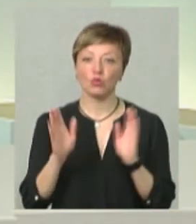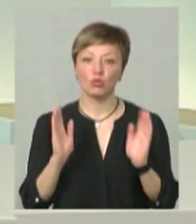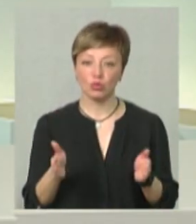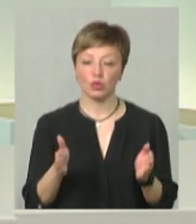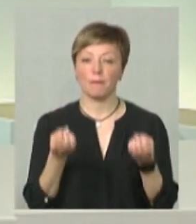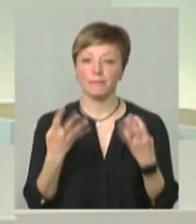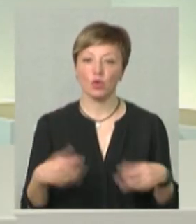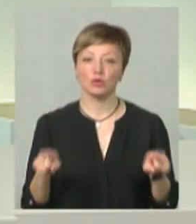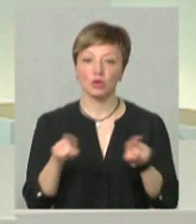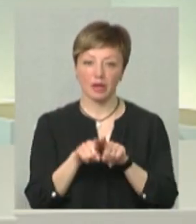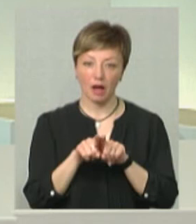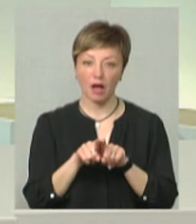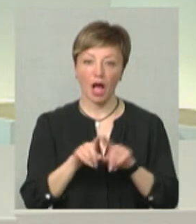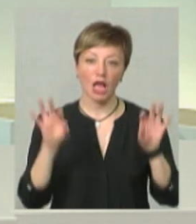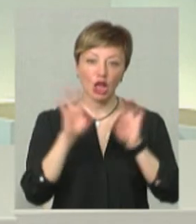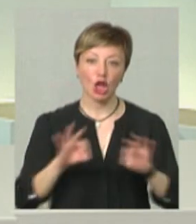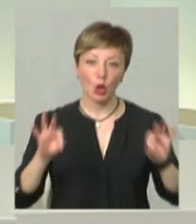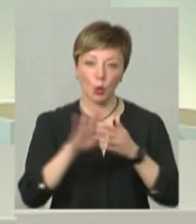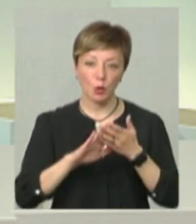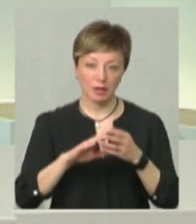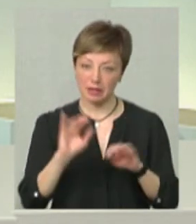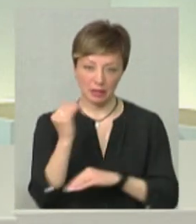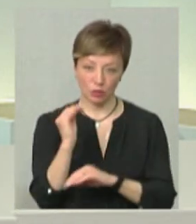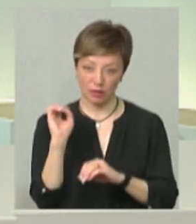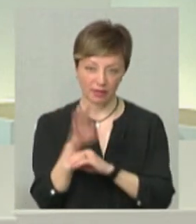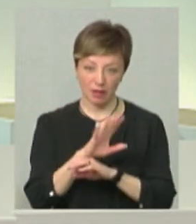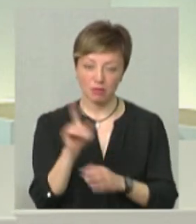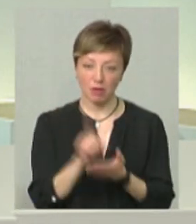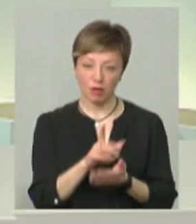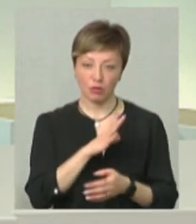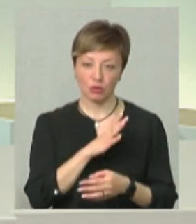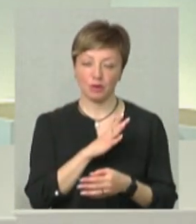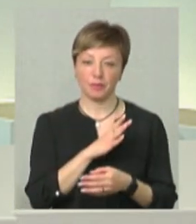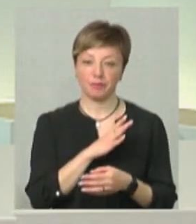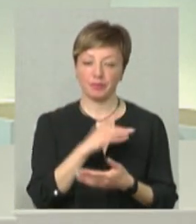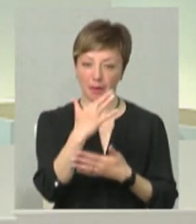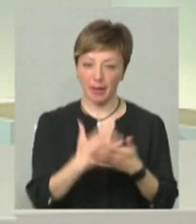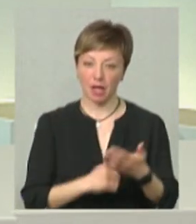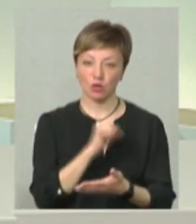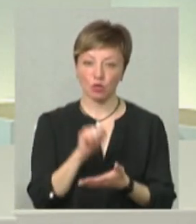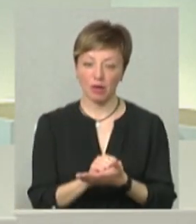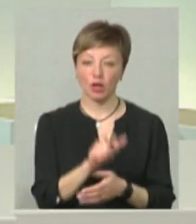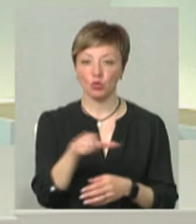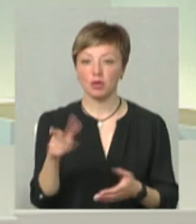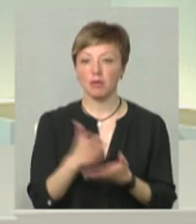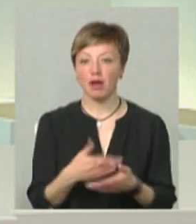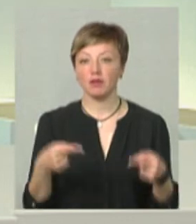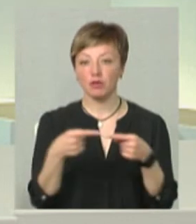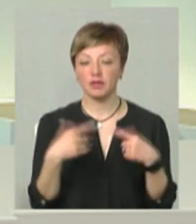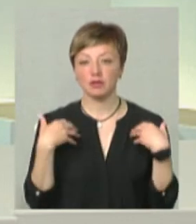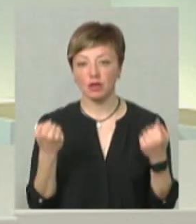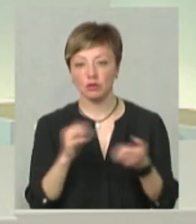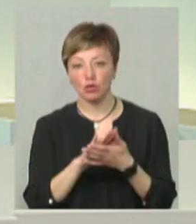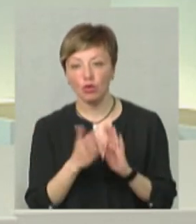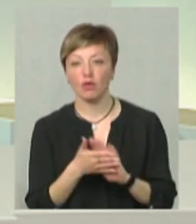Тобто просто так в нікуди дитину ніхто не віддасть. Має бути як мінімум пакет документів, те, що люди мають відповідний стан